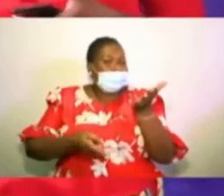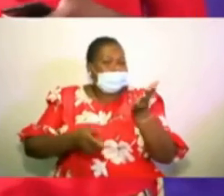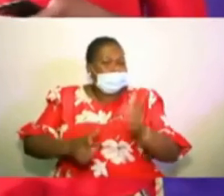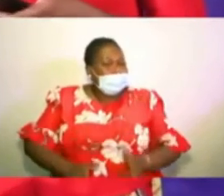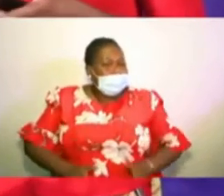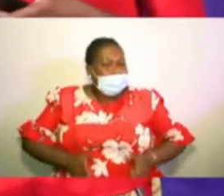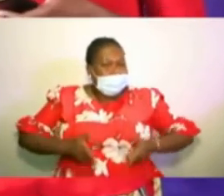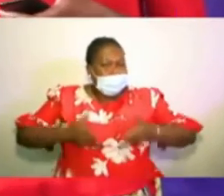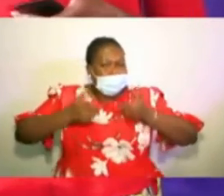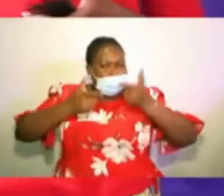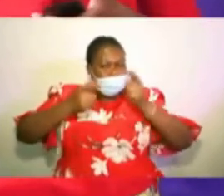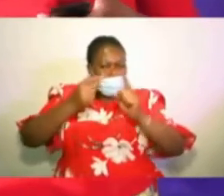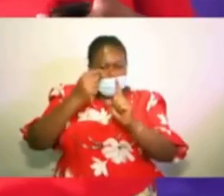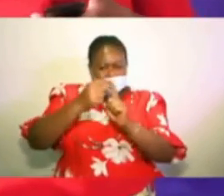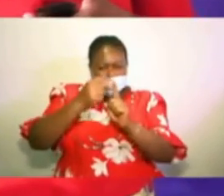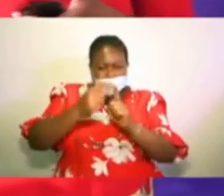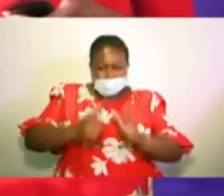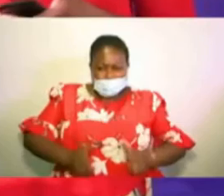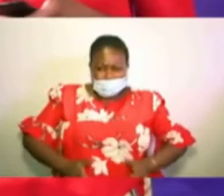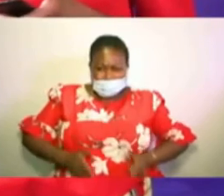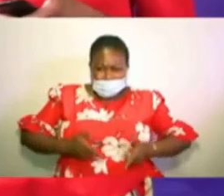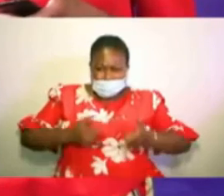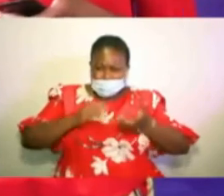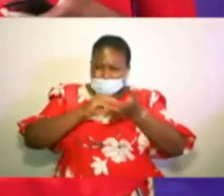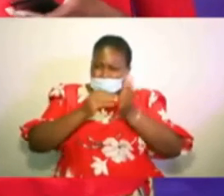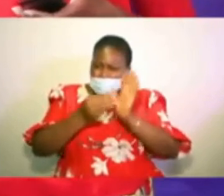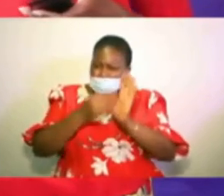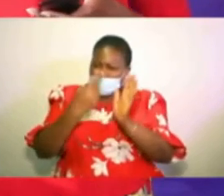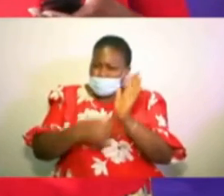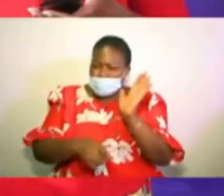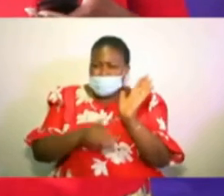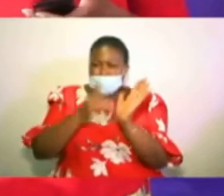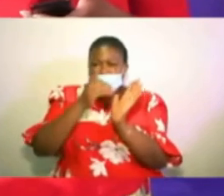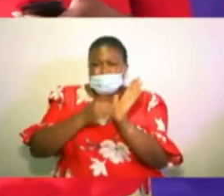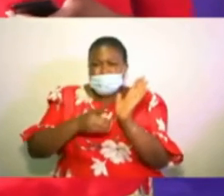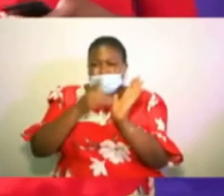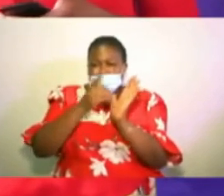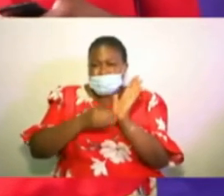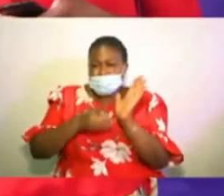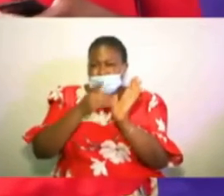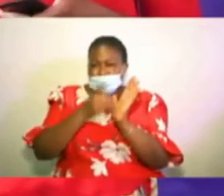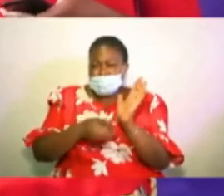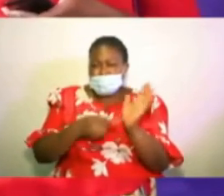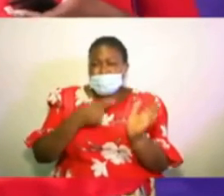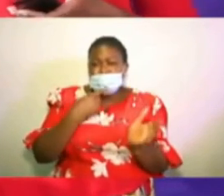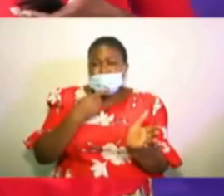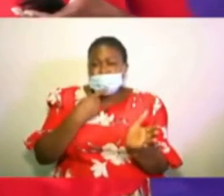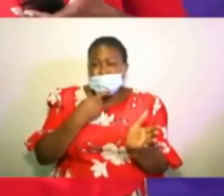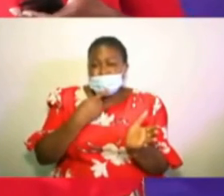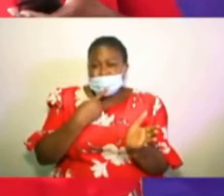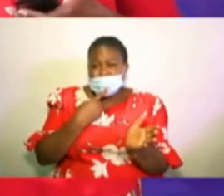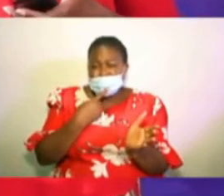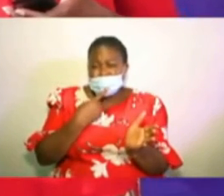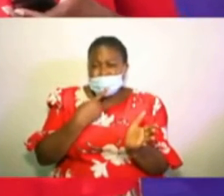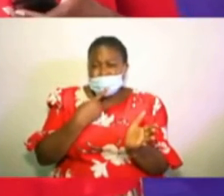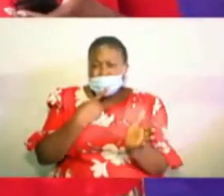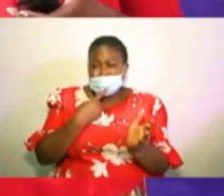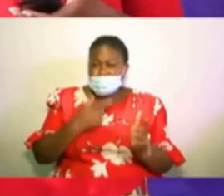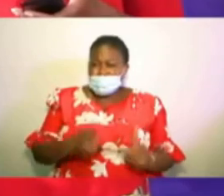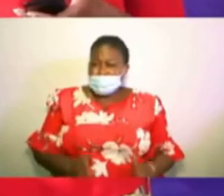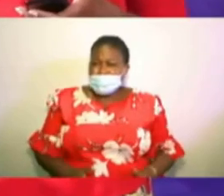vie. One simply says that life is animation